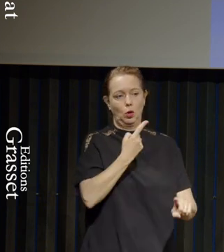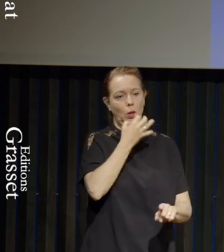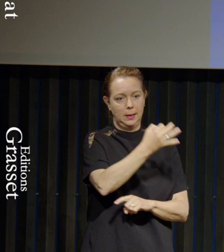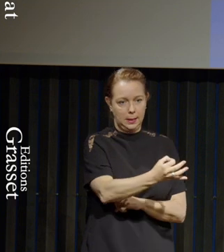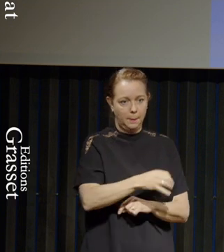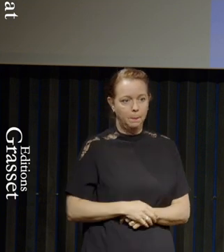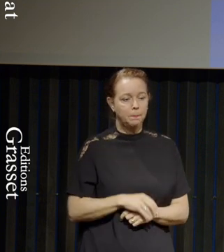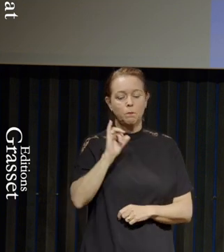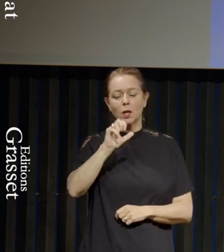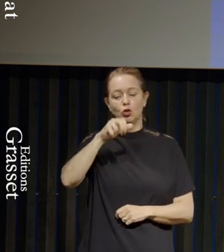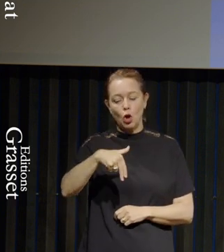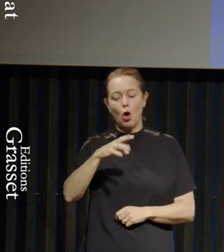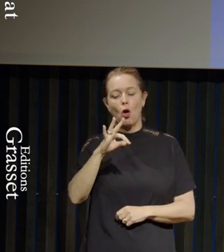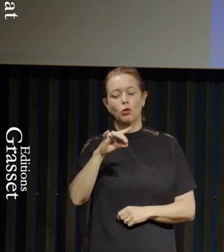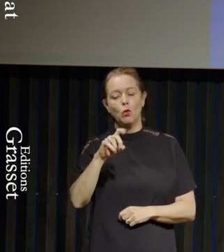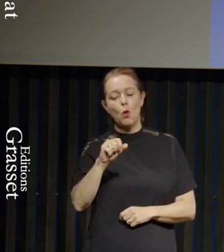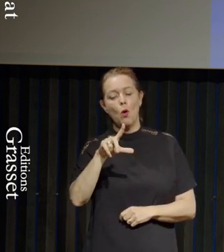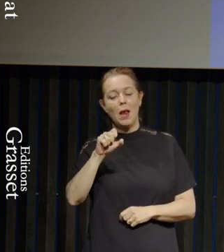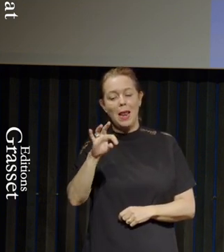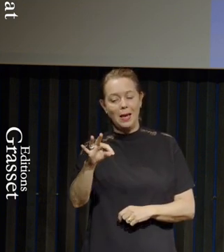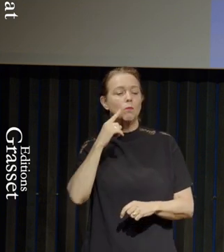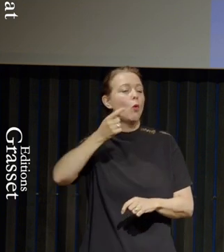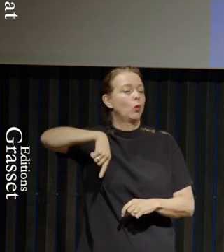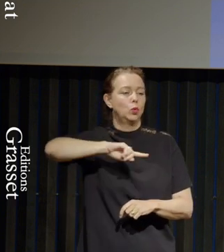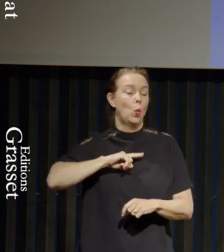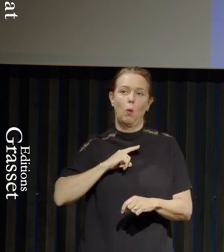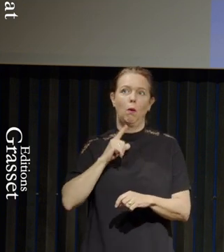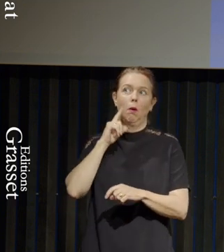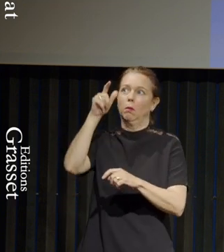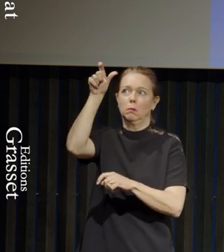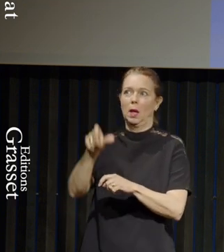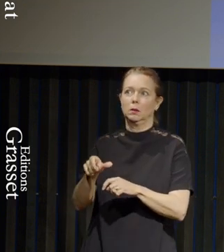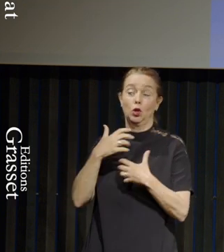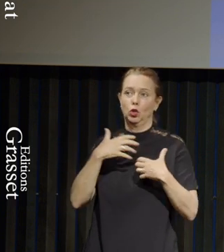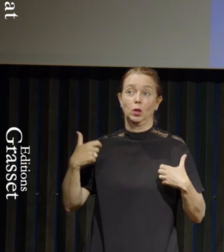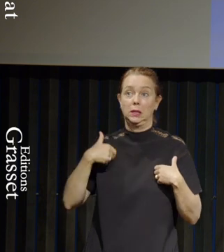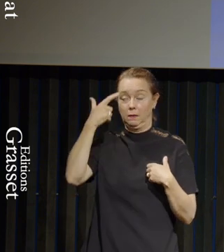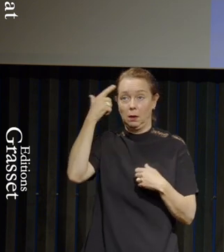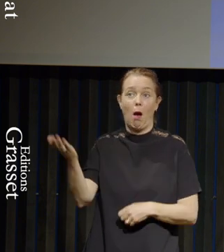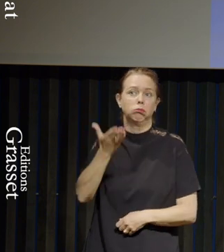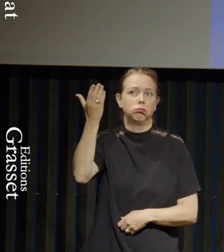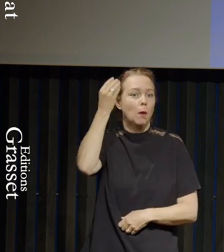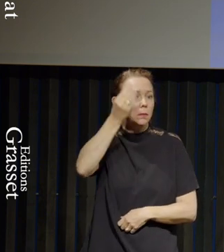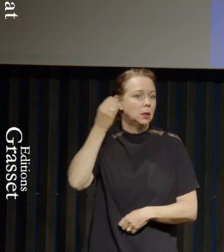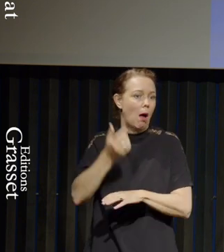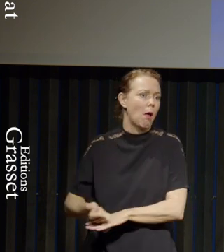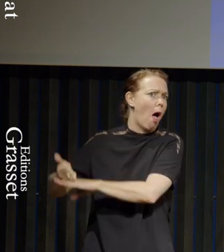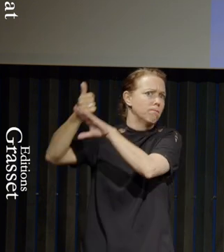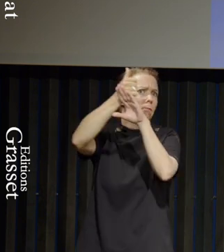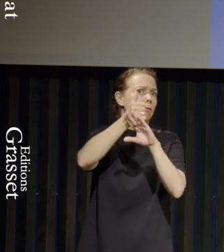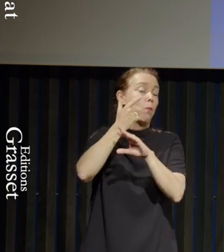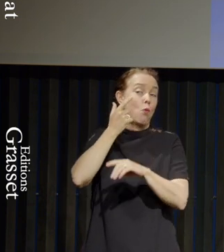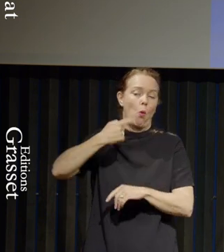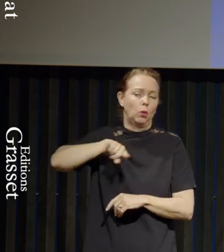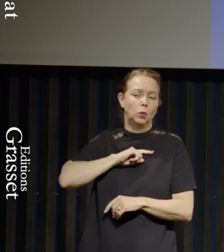Jean Delay, qui est une figure tutélaire pour nous, ça a été un très grand scientifique, un très grand psychiatre. Il a,